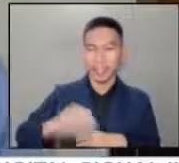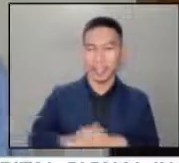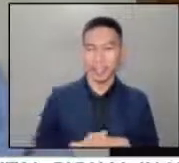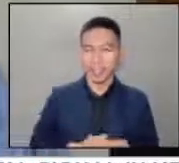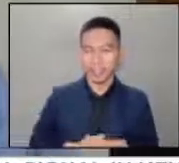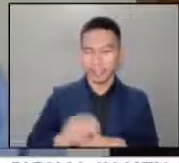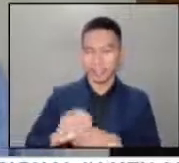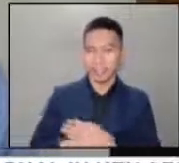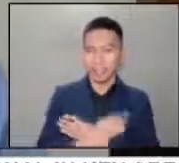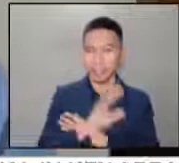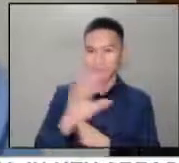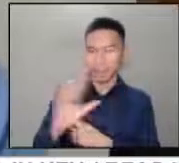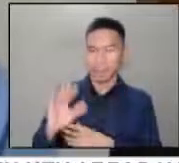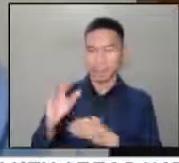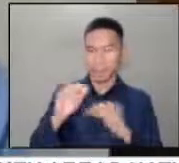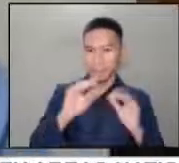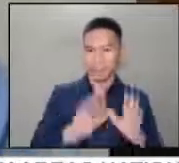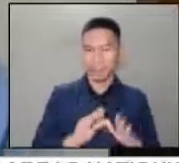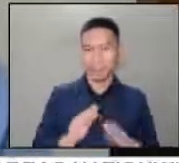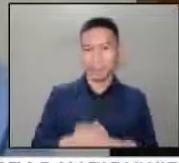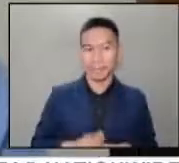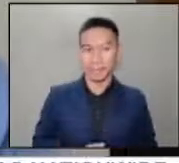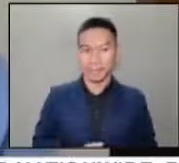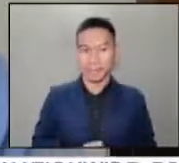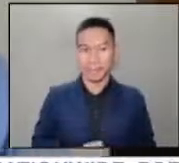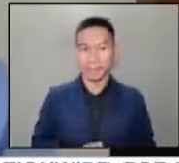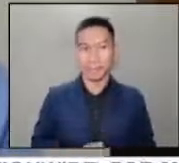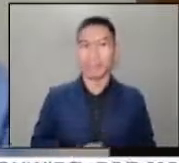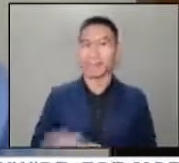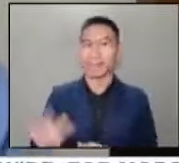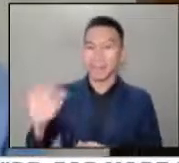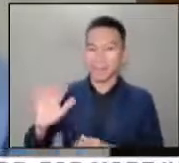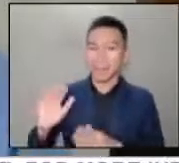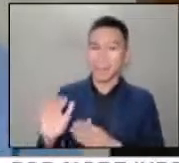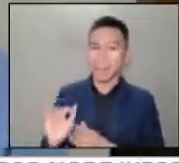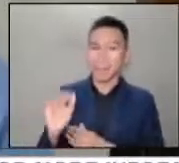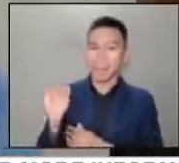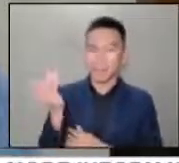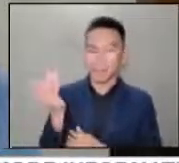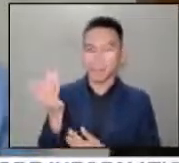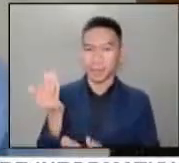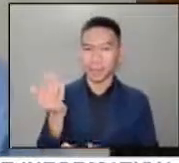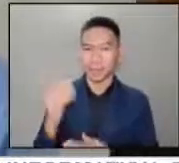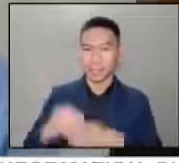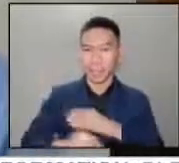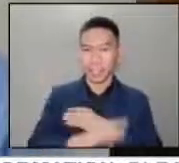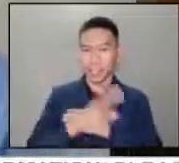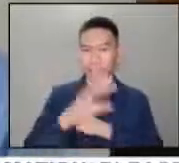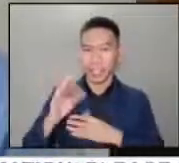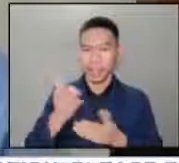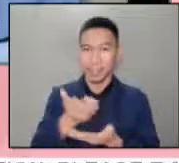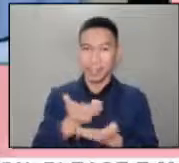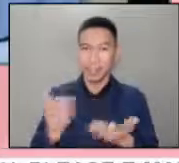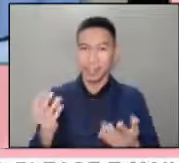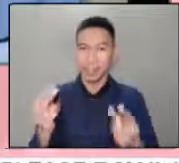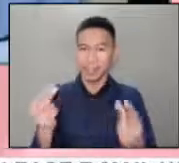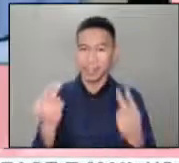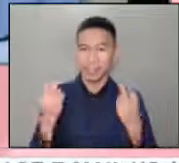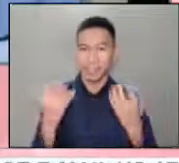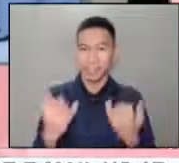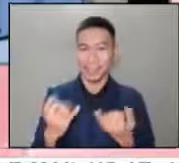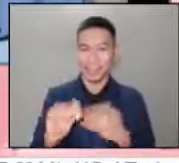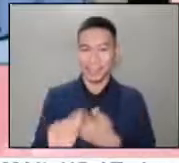po ito. Hello, good morning. Rise and shine po sa lahat ng mga viewers natin ngayong umaga. Ang galing ah,